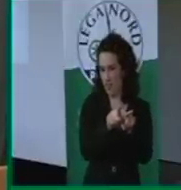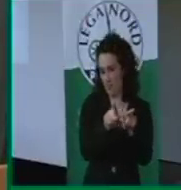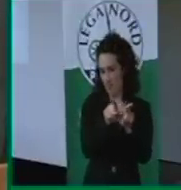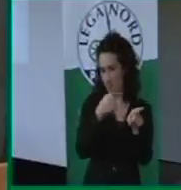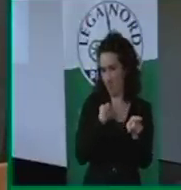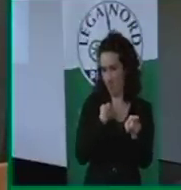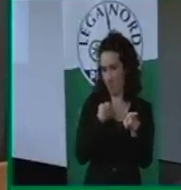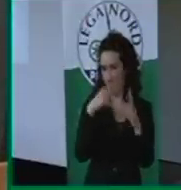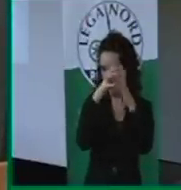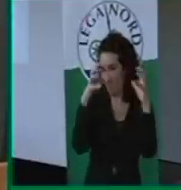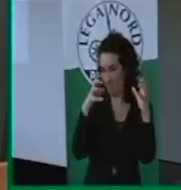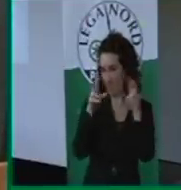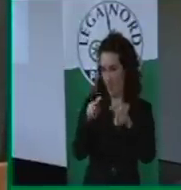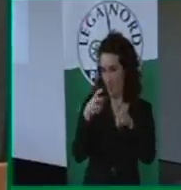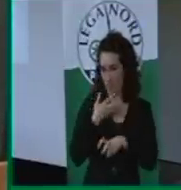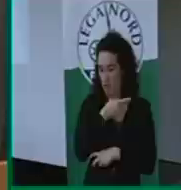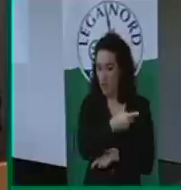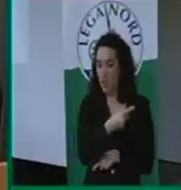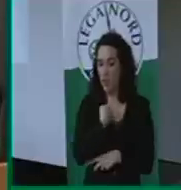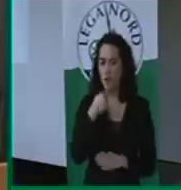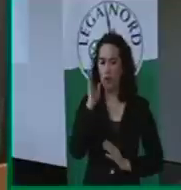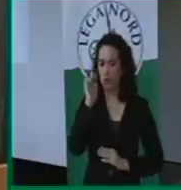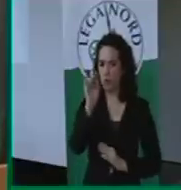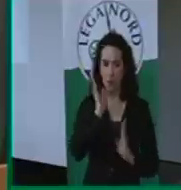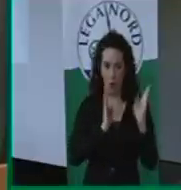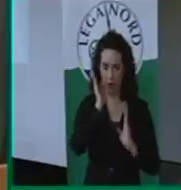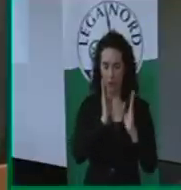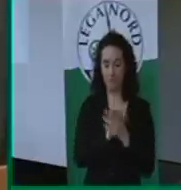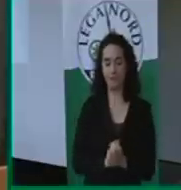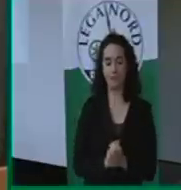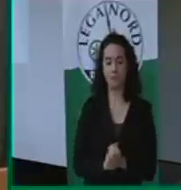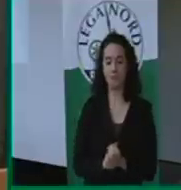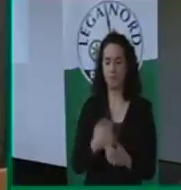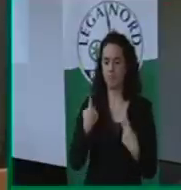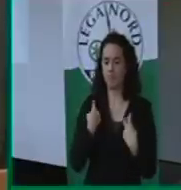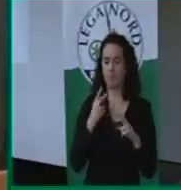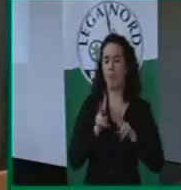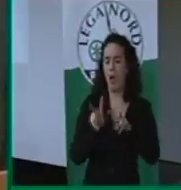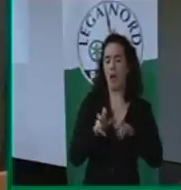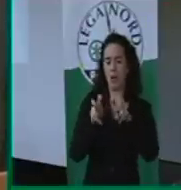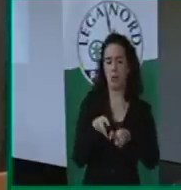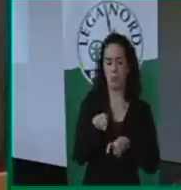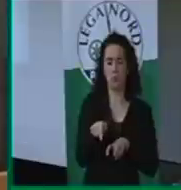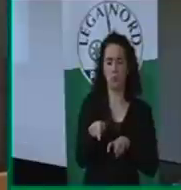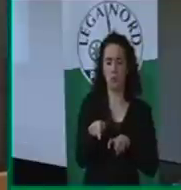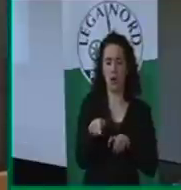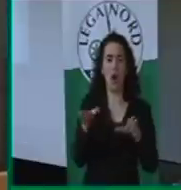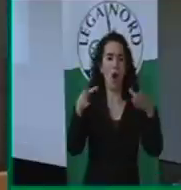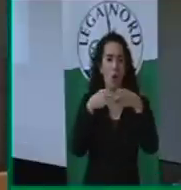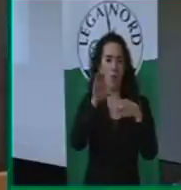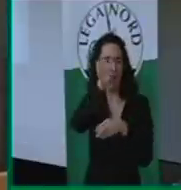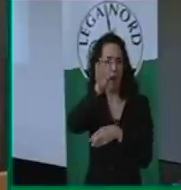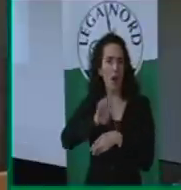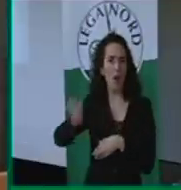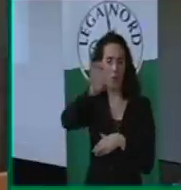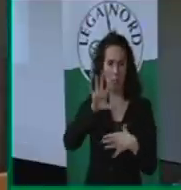a confrontarmi con questi imprenditori come cosa c'entra l'agricoltura con la comunità europea